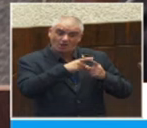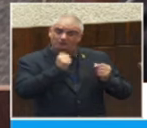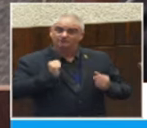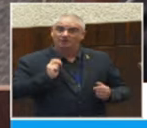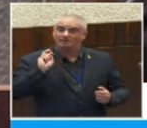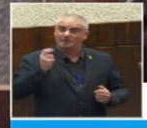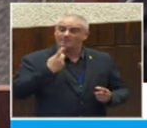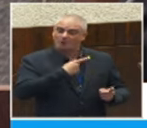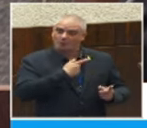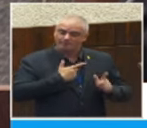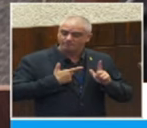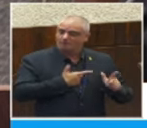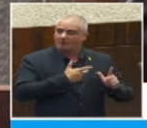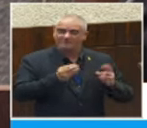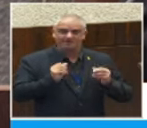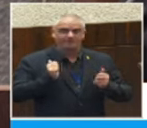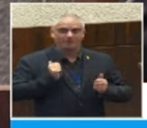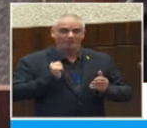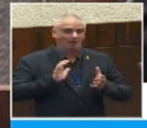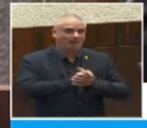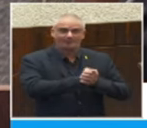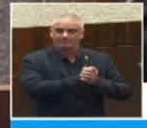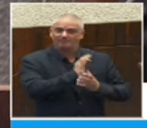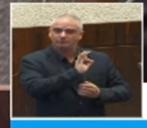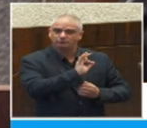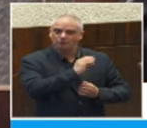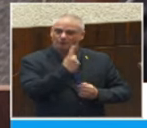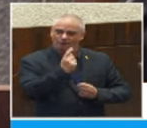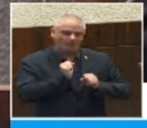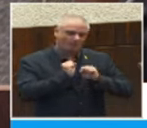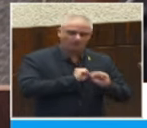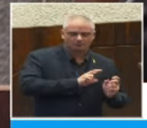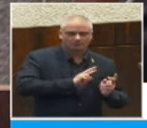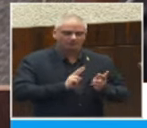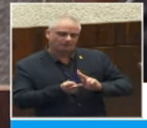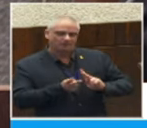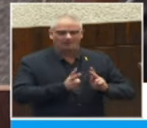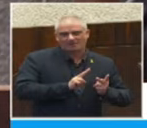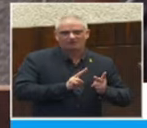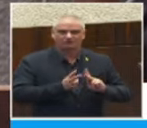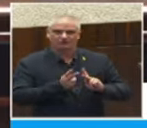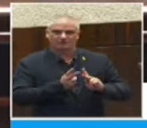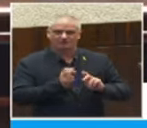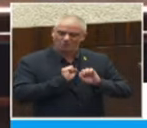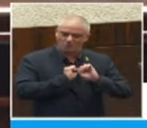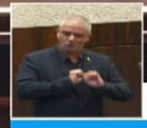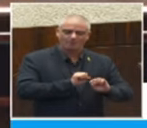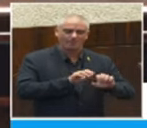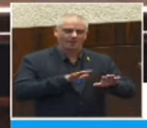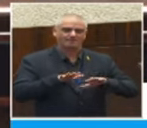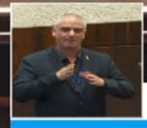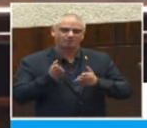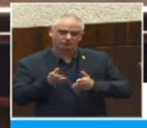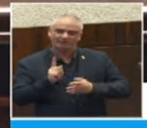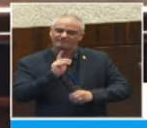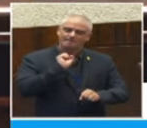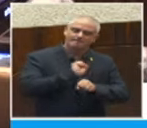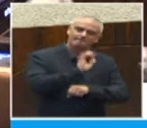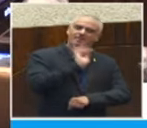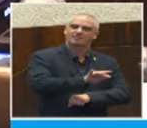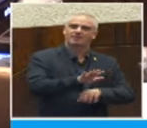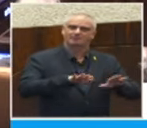עם החיילים, האחד מחזק את השני, תומכי הממשלה ומתנגדיה,